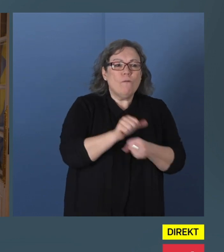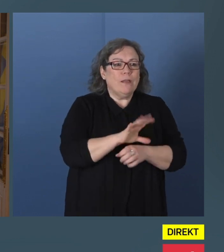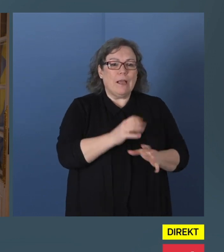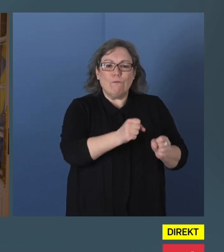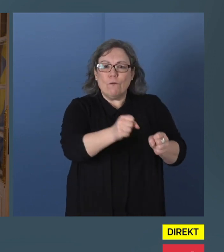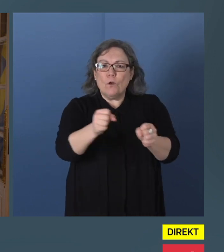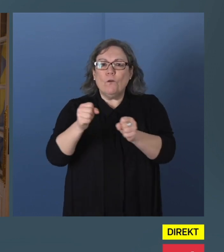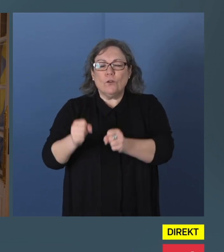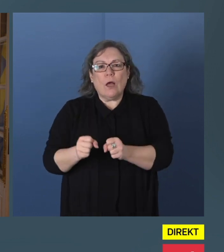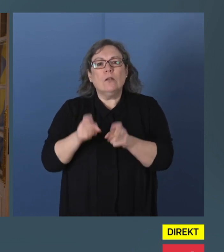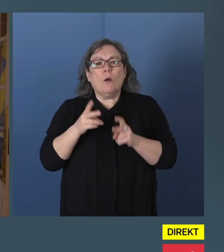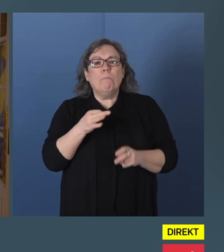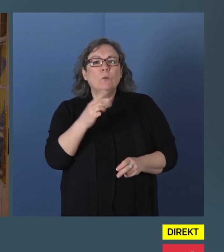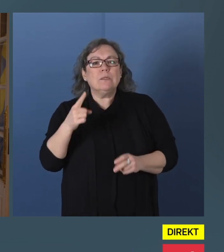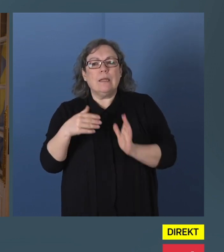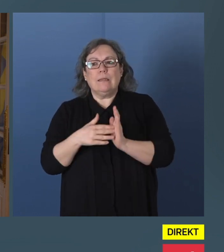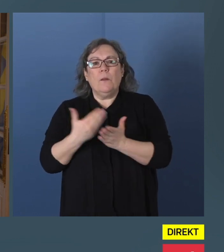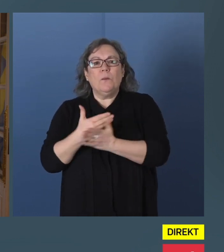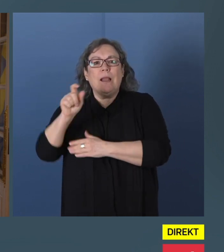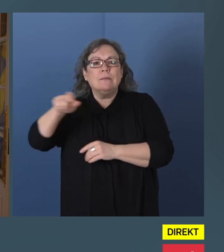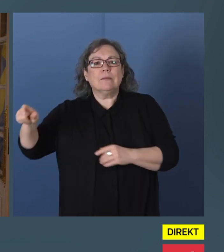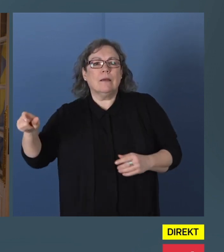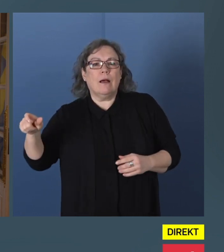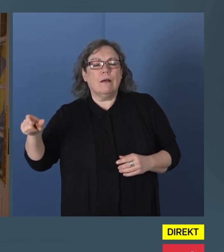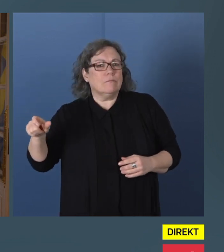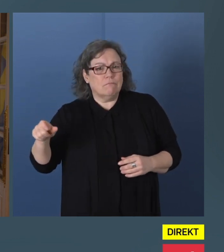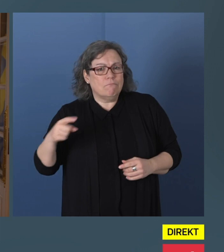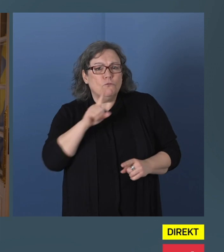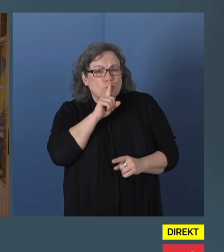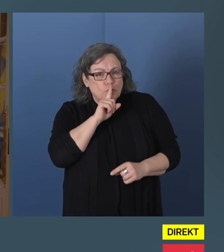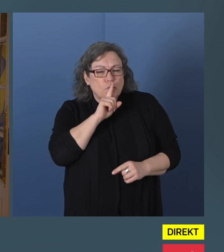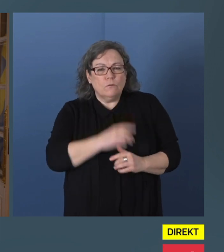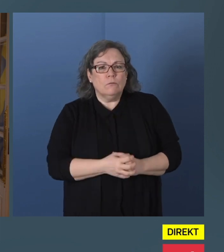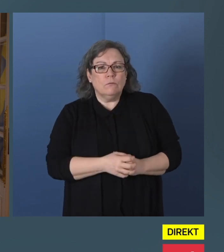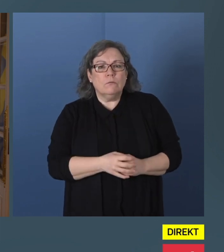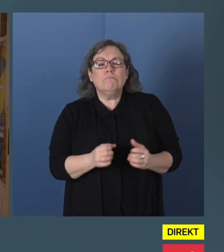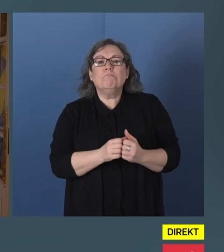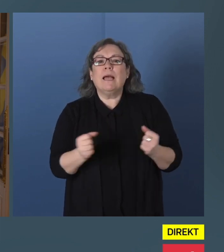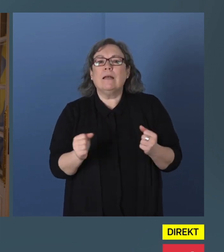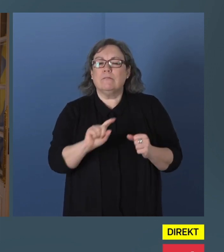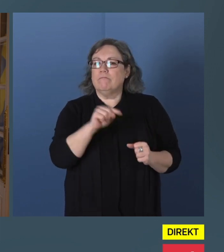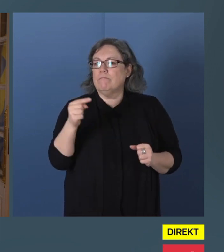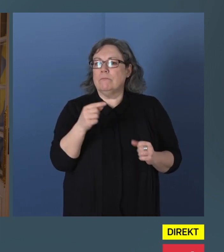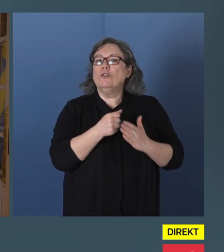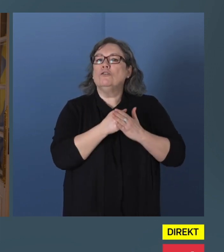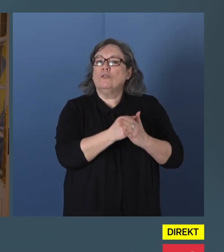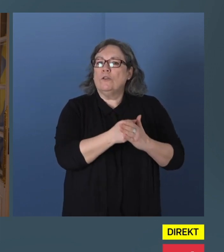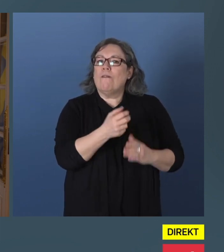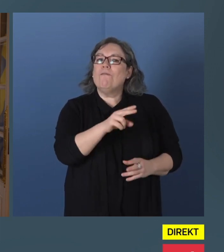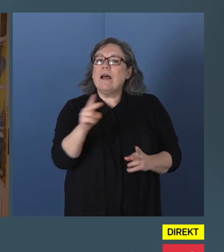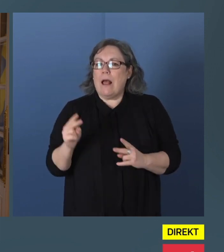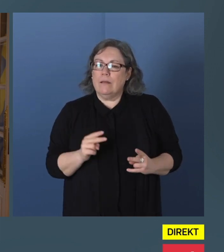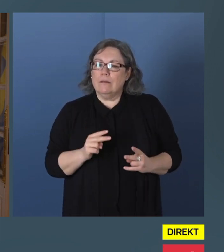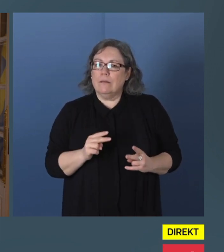för utländska aktörer. Men framför allt, stötta varandra. Och var